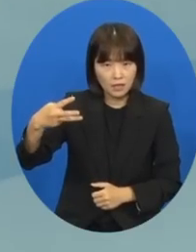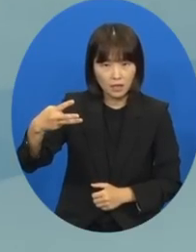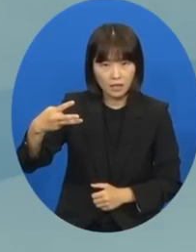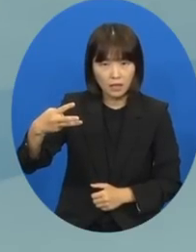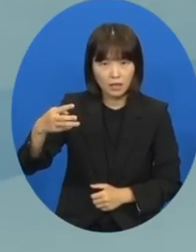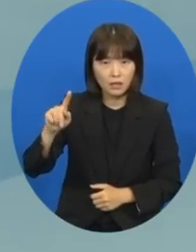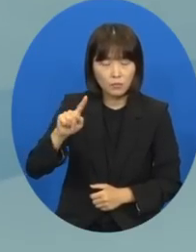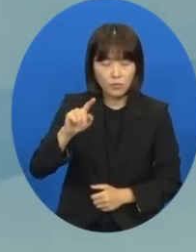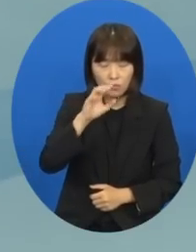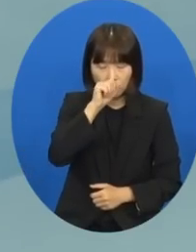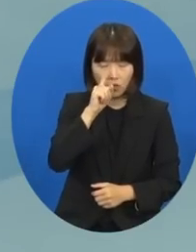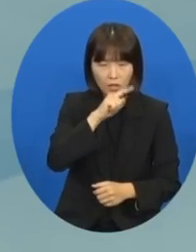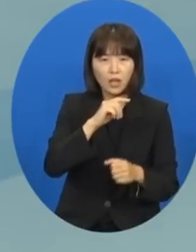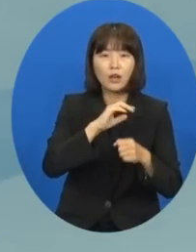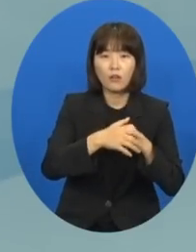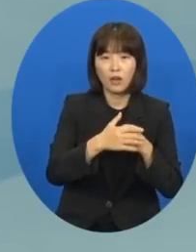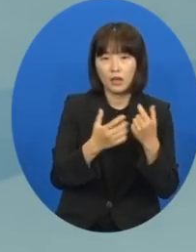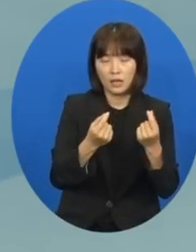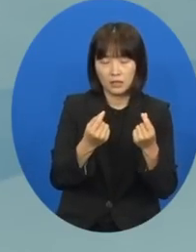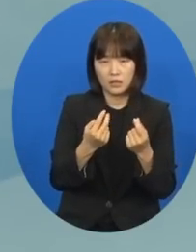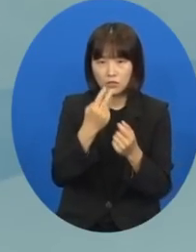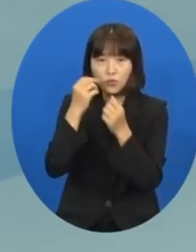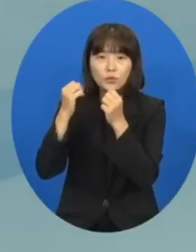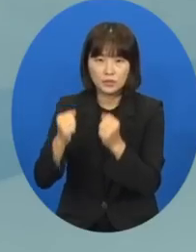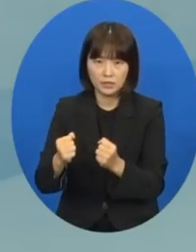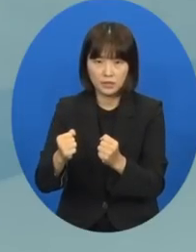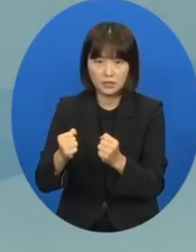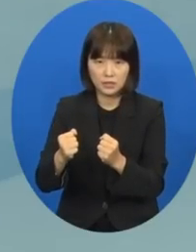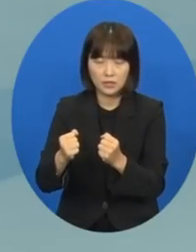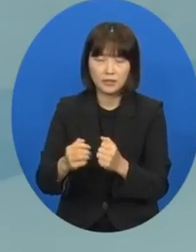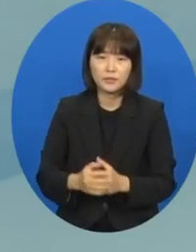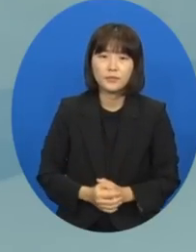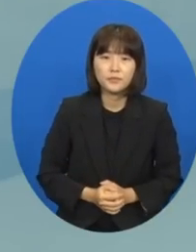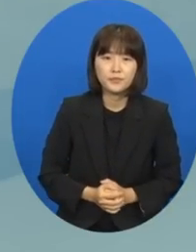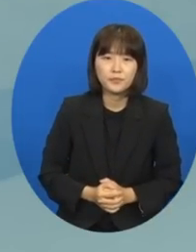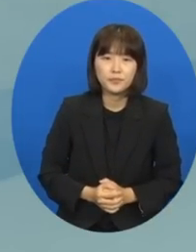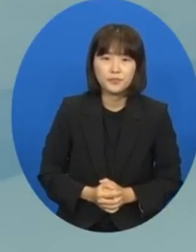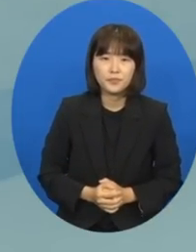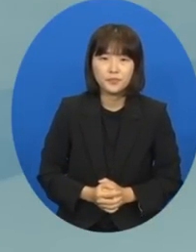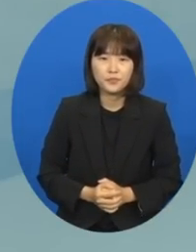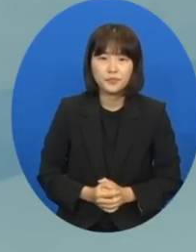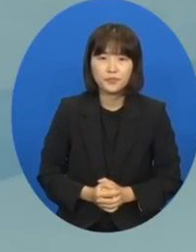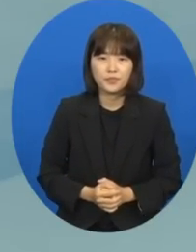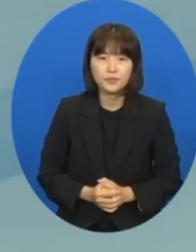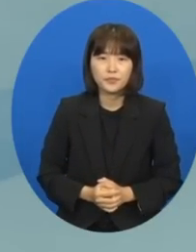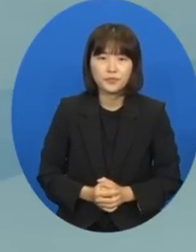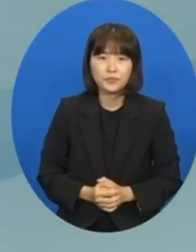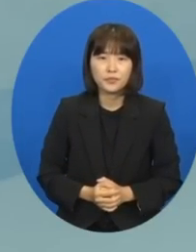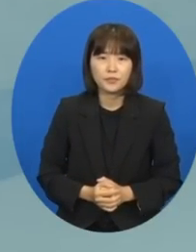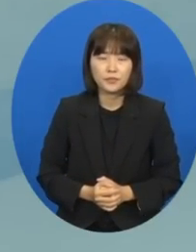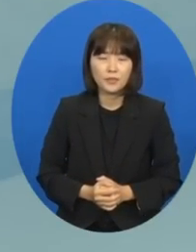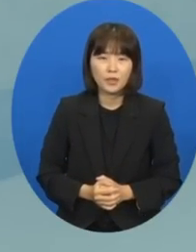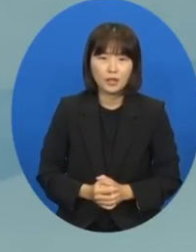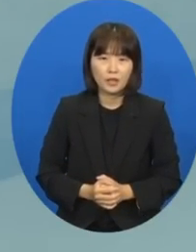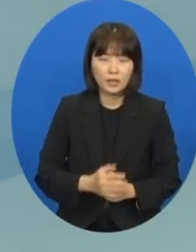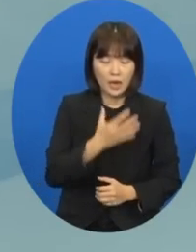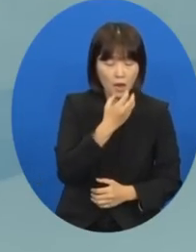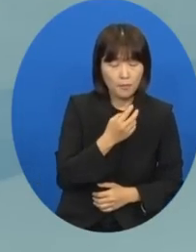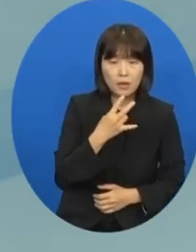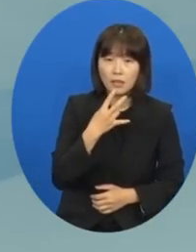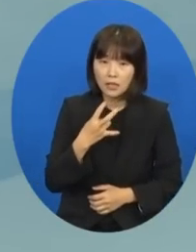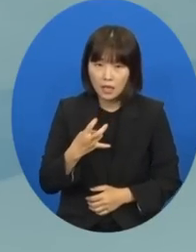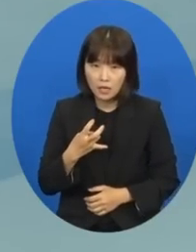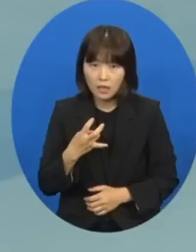선악과 같은 존재라서 하나님은 아브라함과 사례를 보시는 거예요. 자, 이들이 과연 내가 한